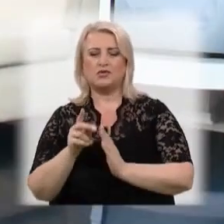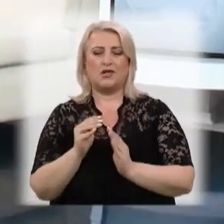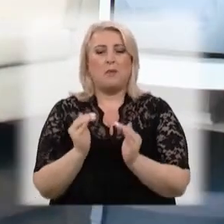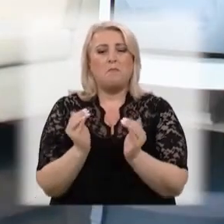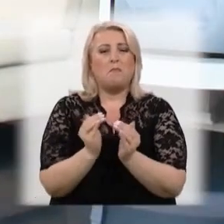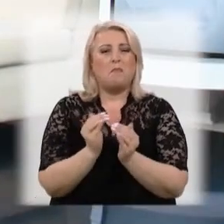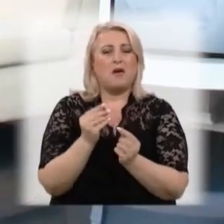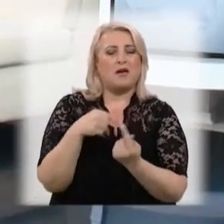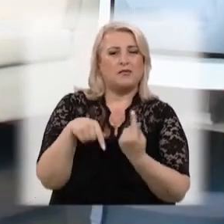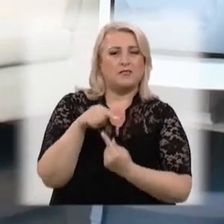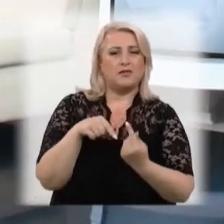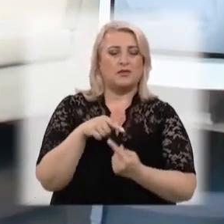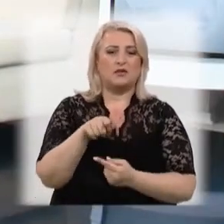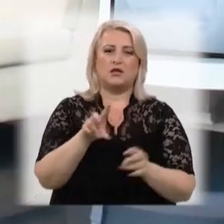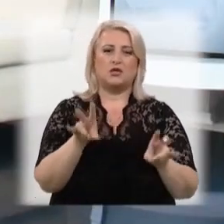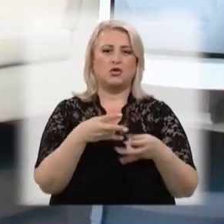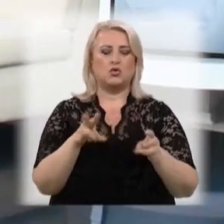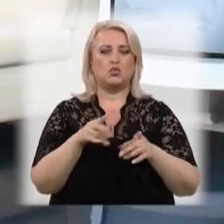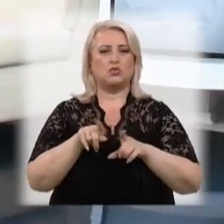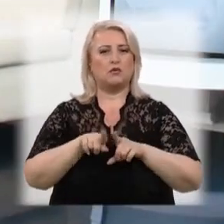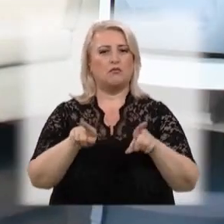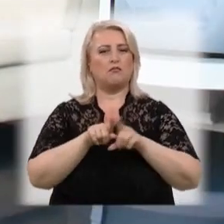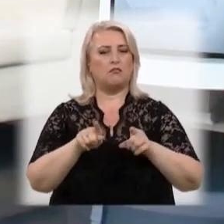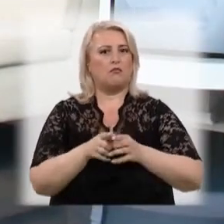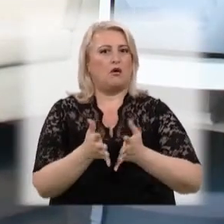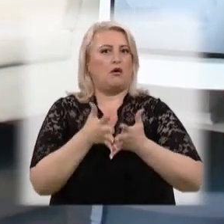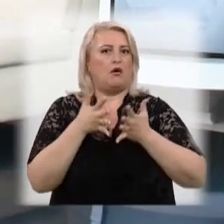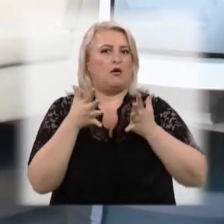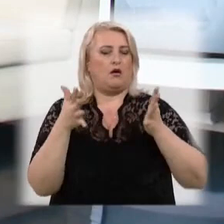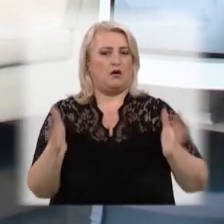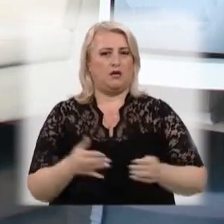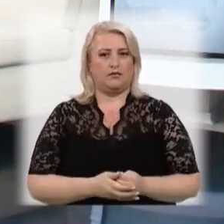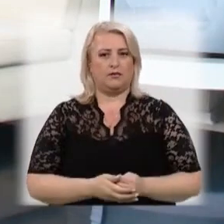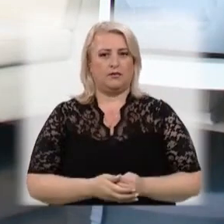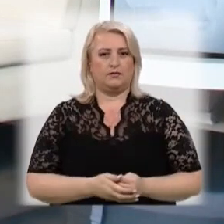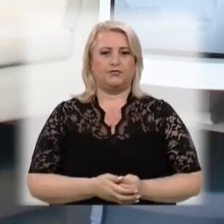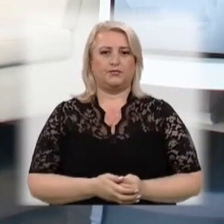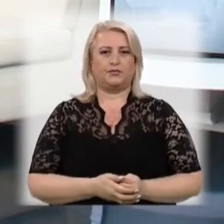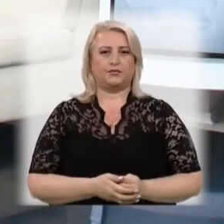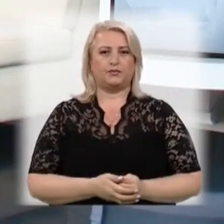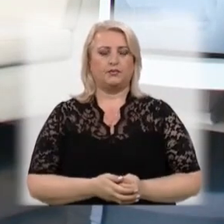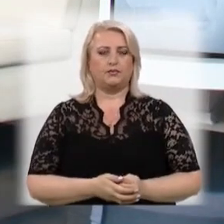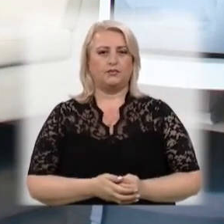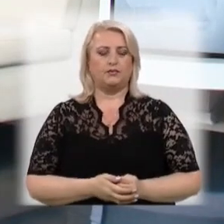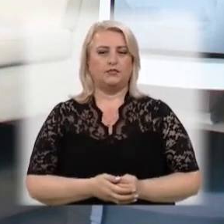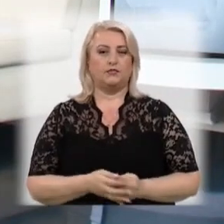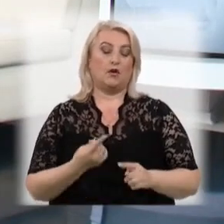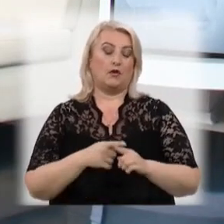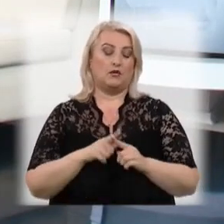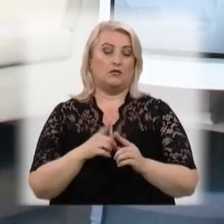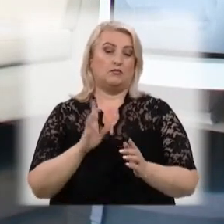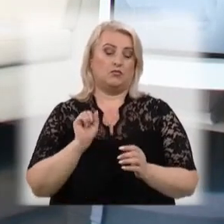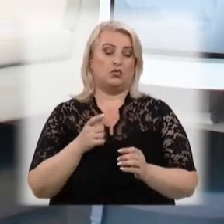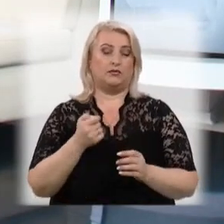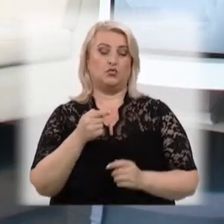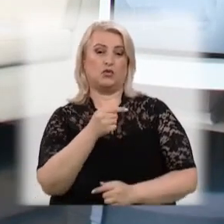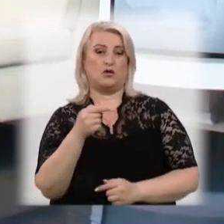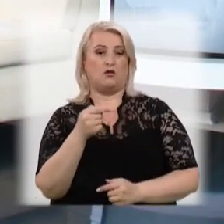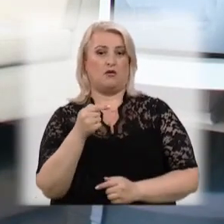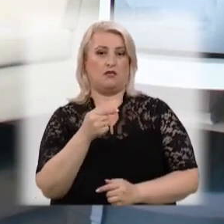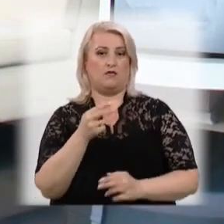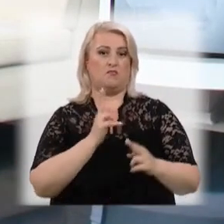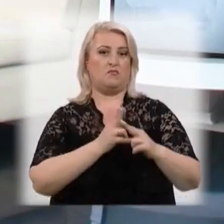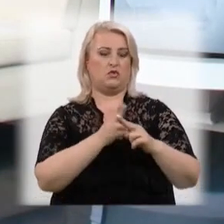nișate pe alocuri tu nu ai nevoie de marketing mare și atunci o sa vina ca un fel de impact negativ chiar